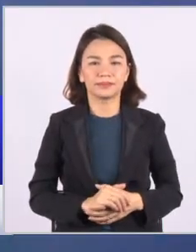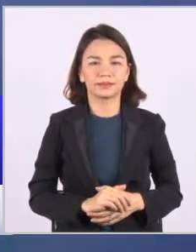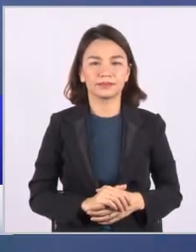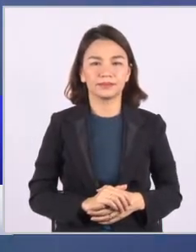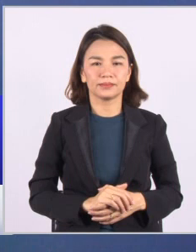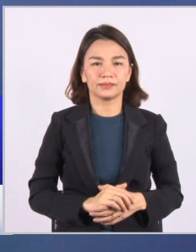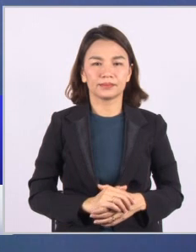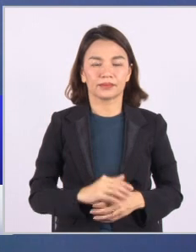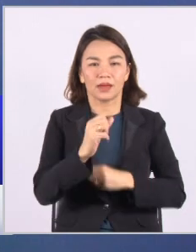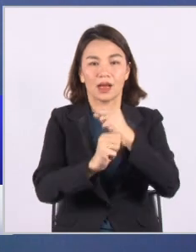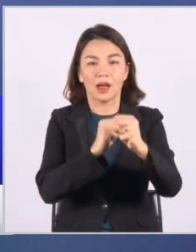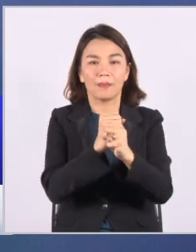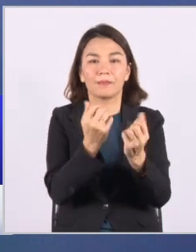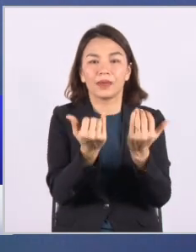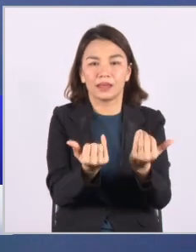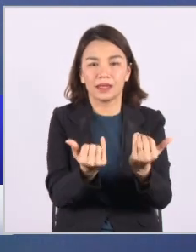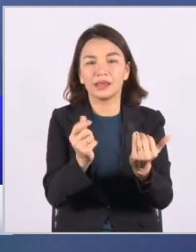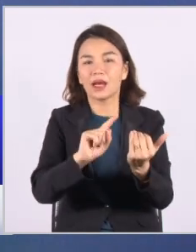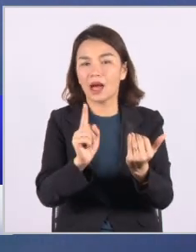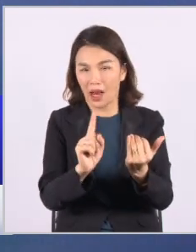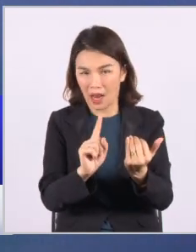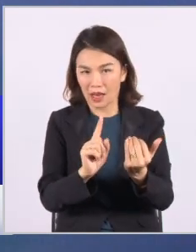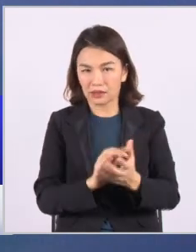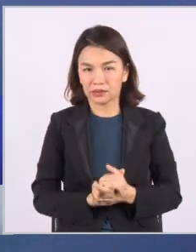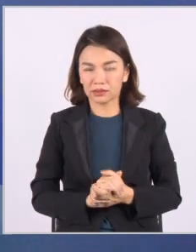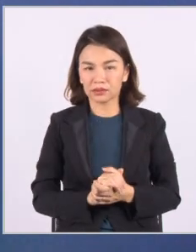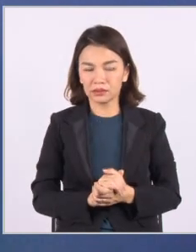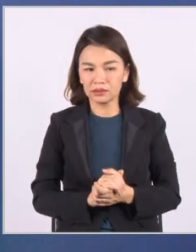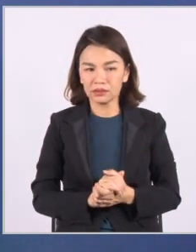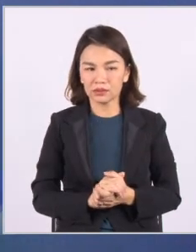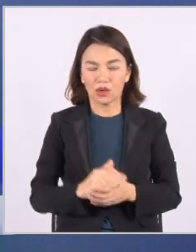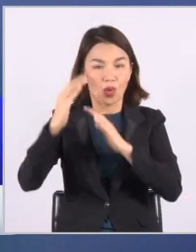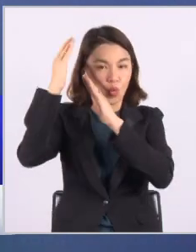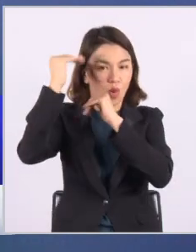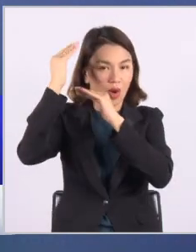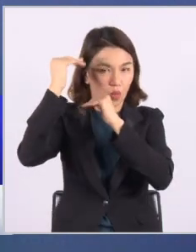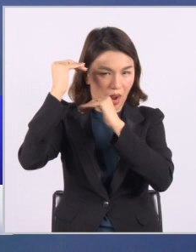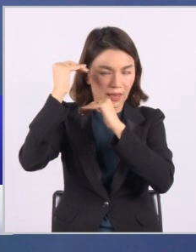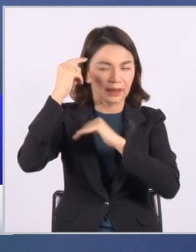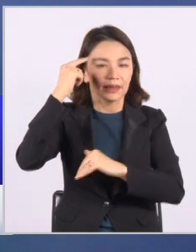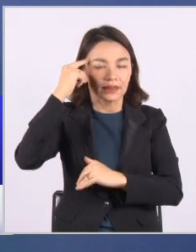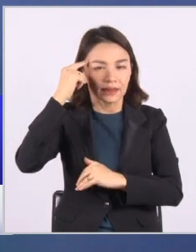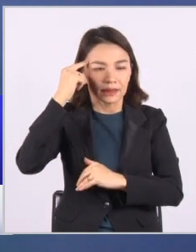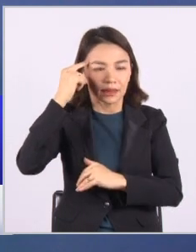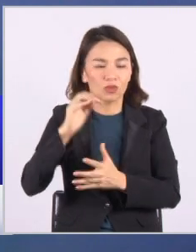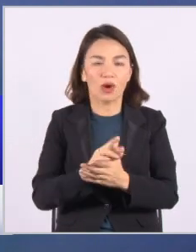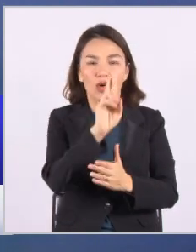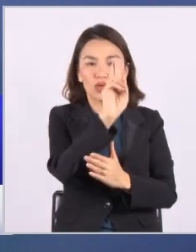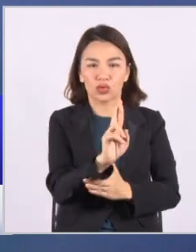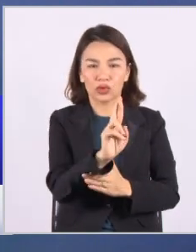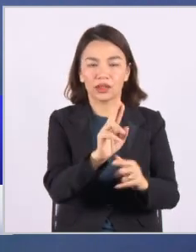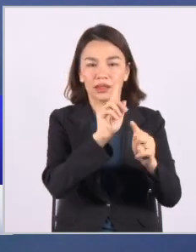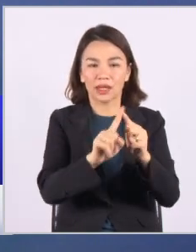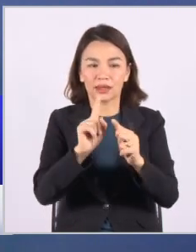คือในปีนี้เนี่ยเราคาดหวังไว้ว่าในรถทุกรุ่นโดยเฉพาะรุ่น